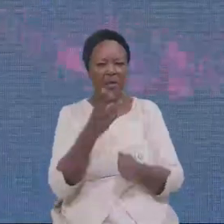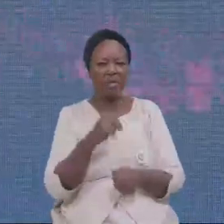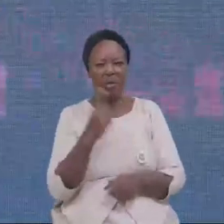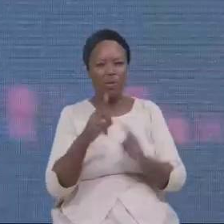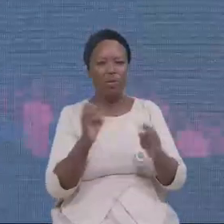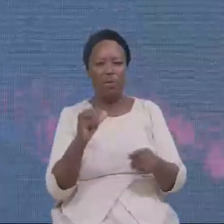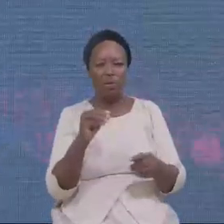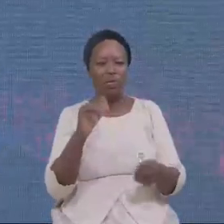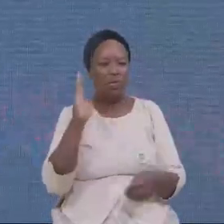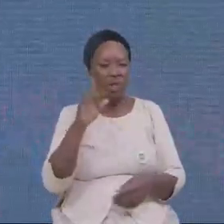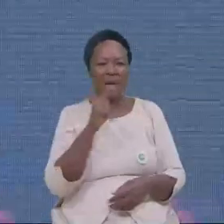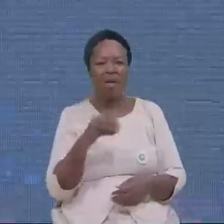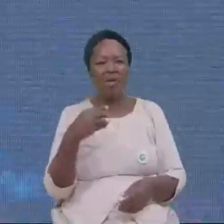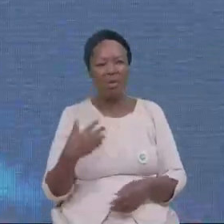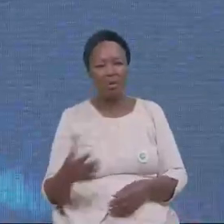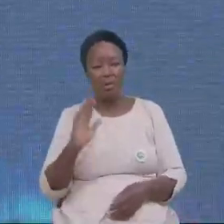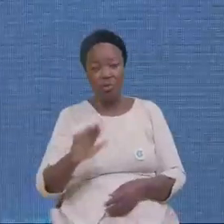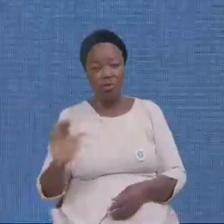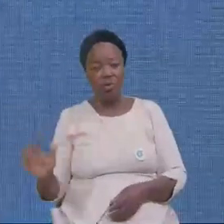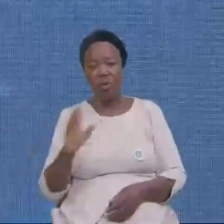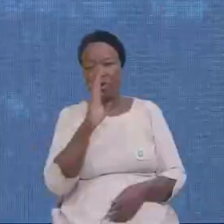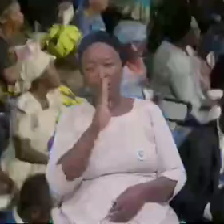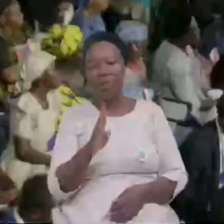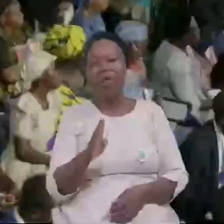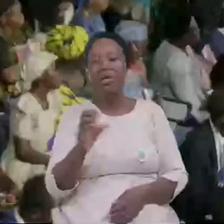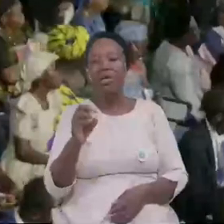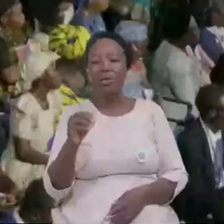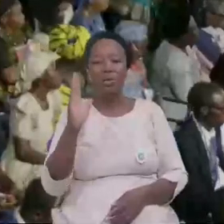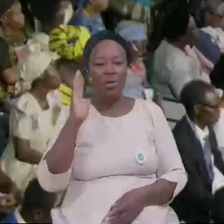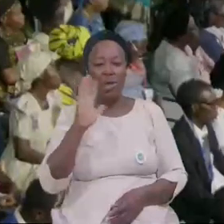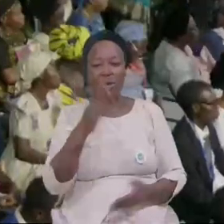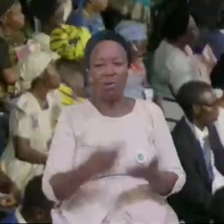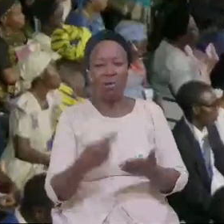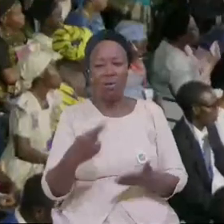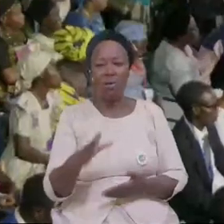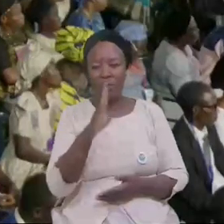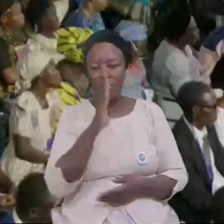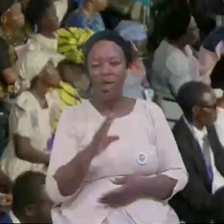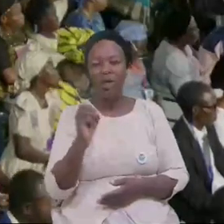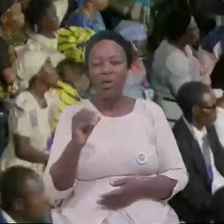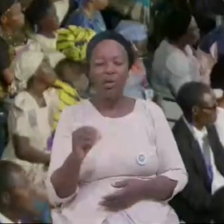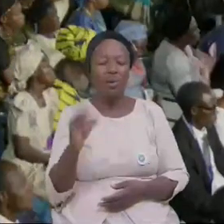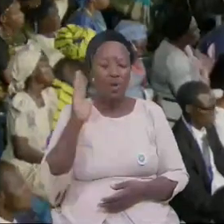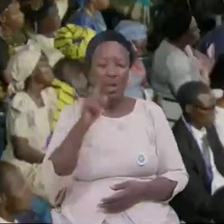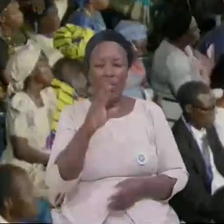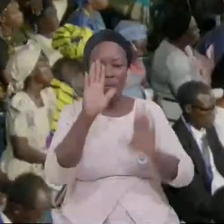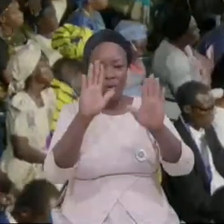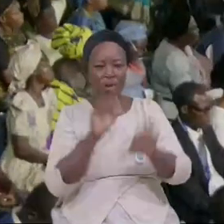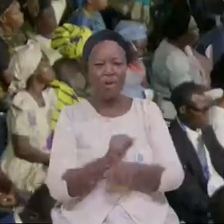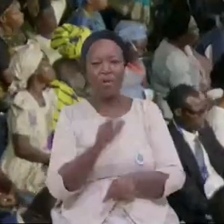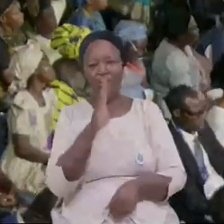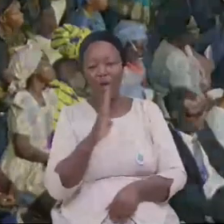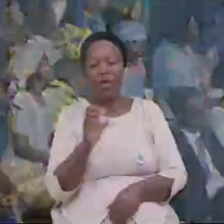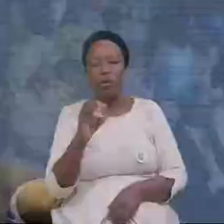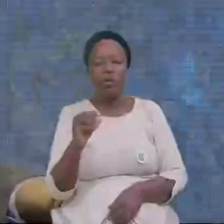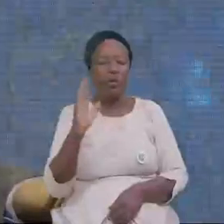postérité. Tel sera ton résultat. Tel sera ton miracle.